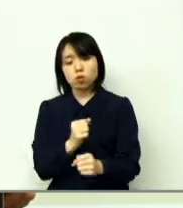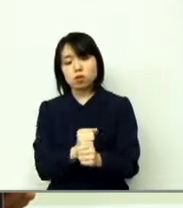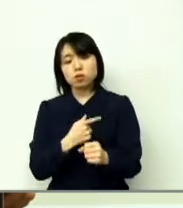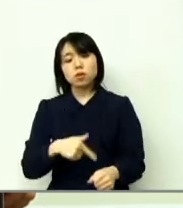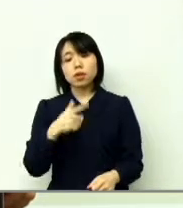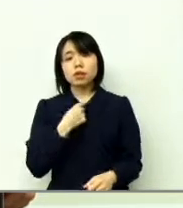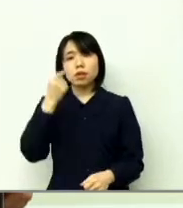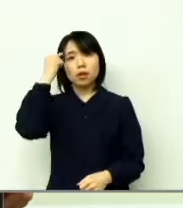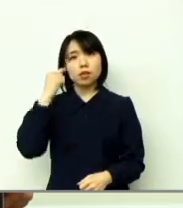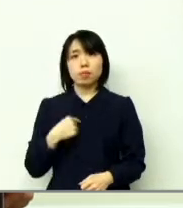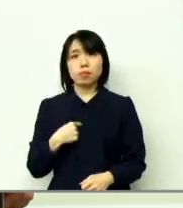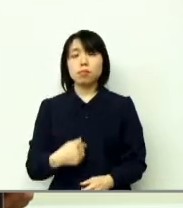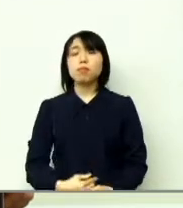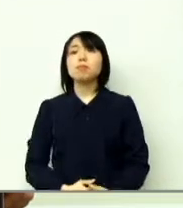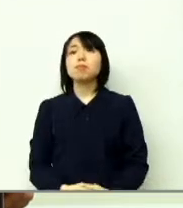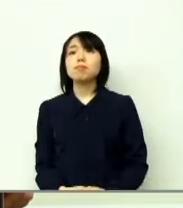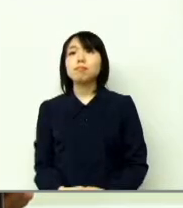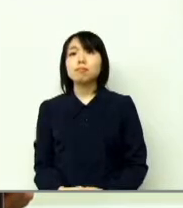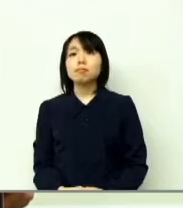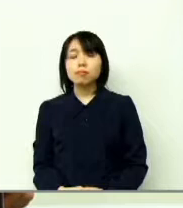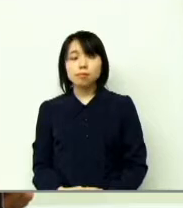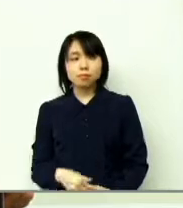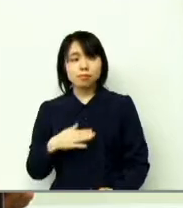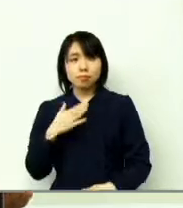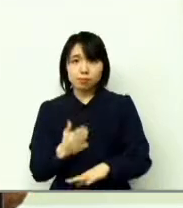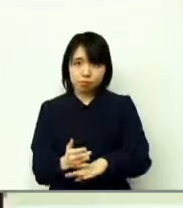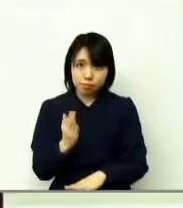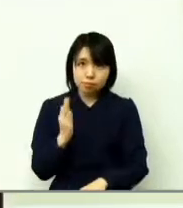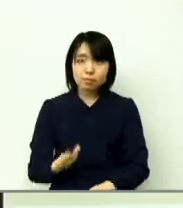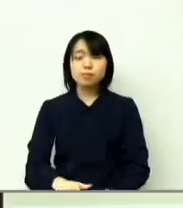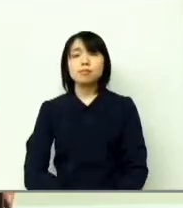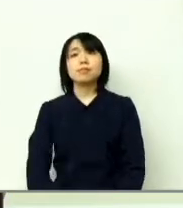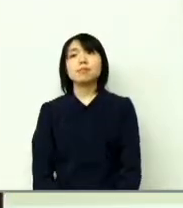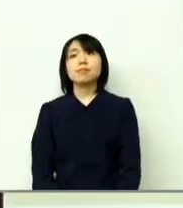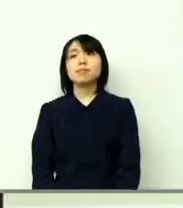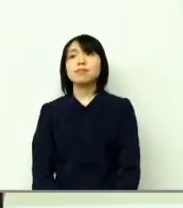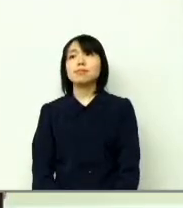というふうに思っています。 ありがとうございます。